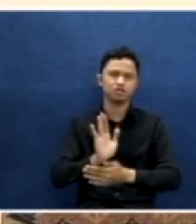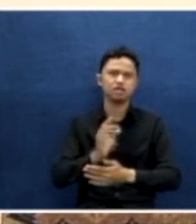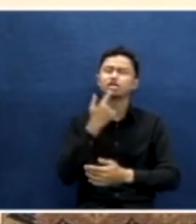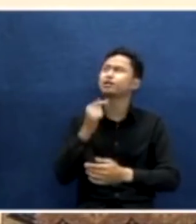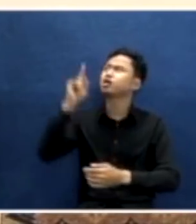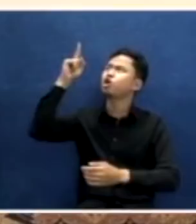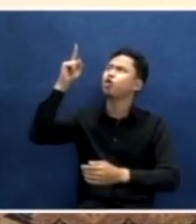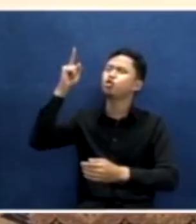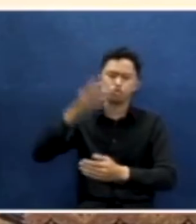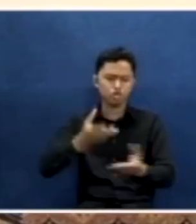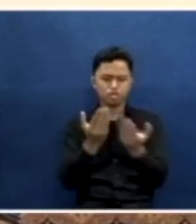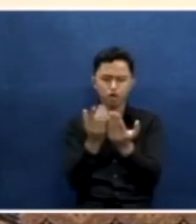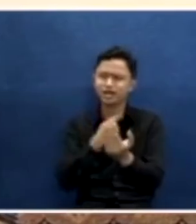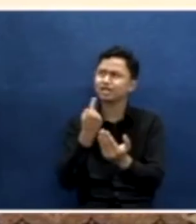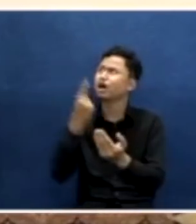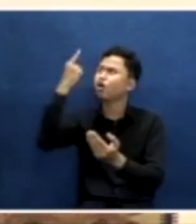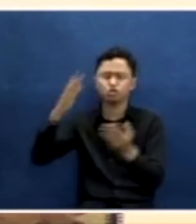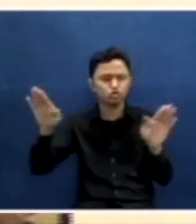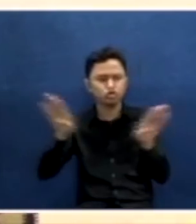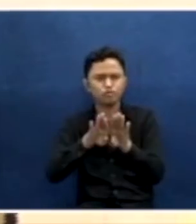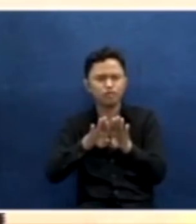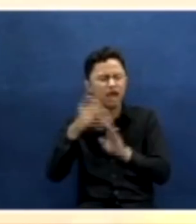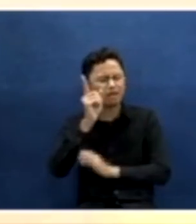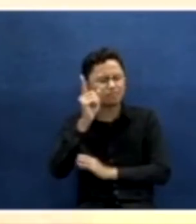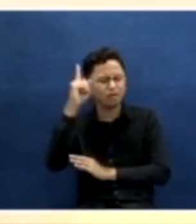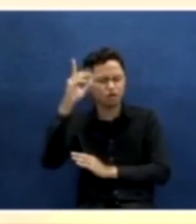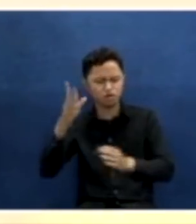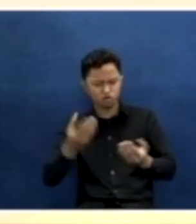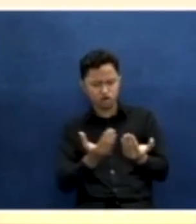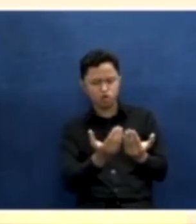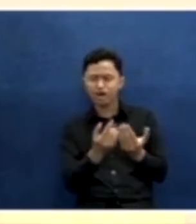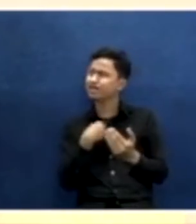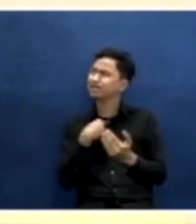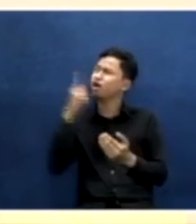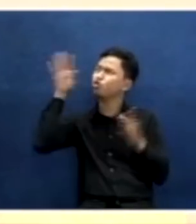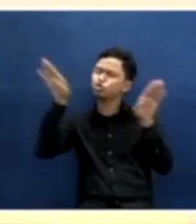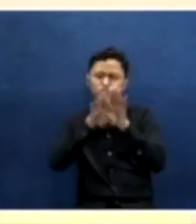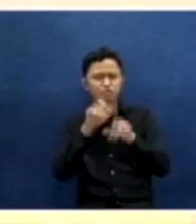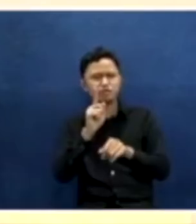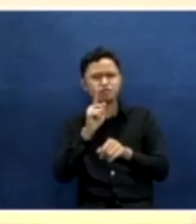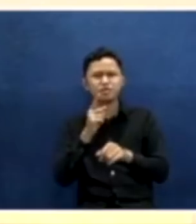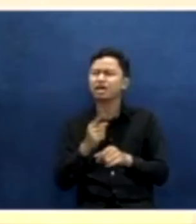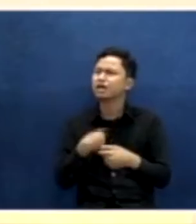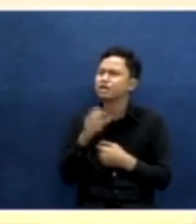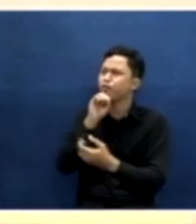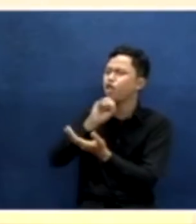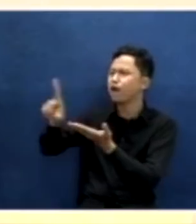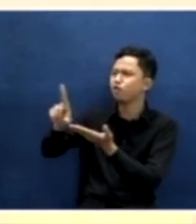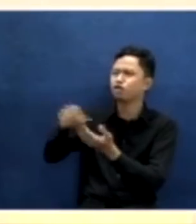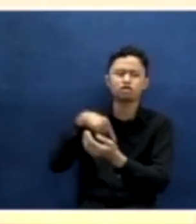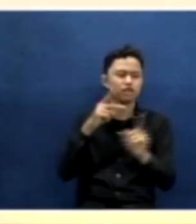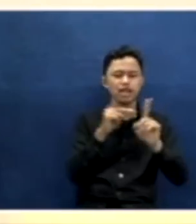doa kami aja apa ini apa yang kami lakukan sampai Allah tidak mendengar kembali rintihan kami ketika kami melaporkan pemimpin yang dipilih oleh